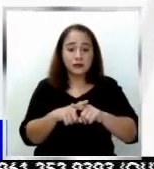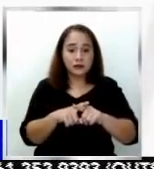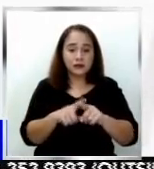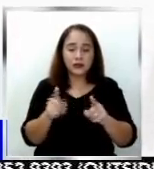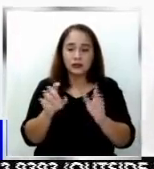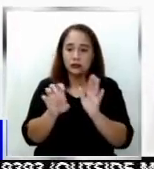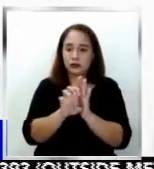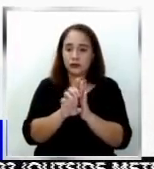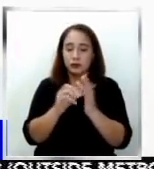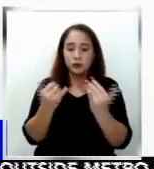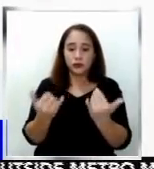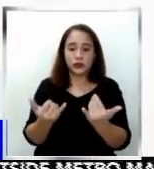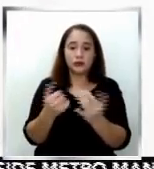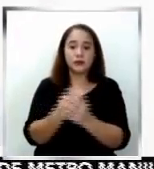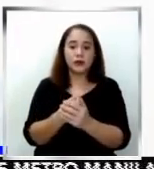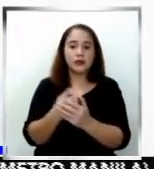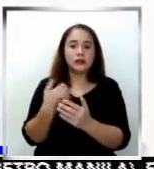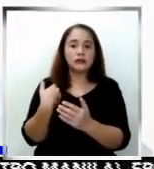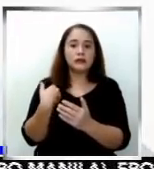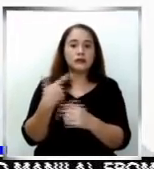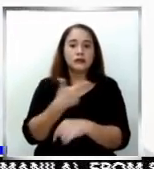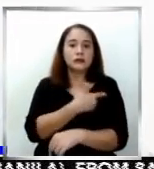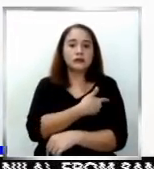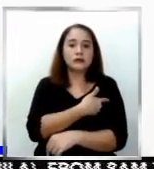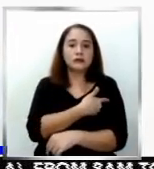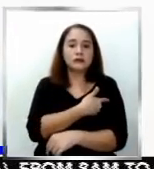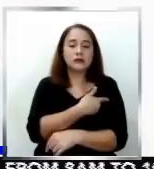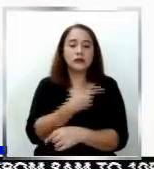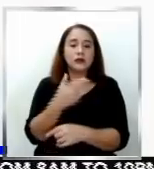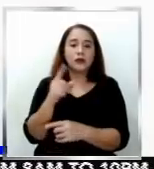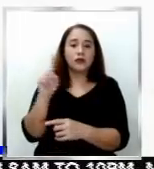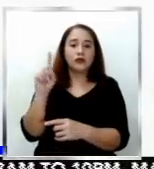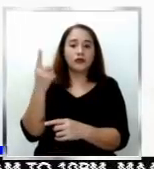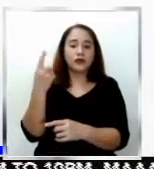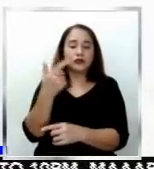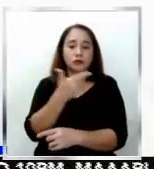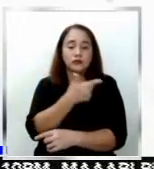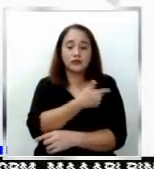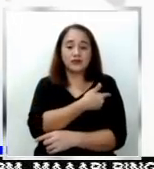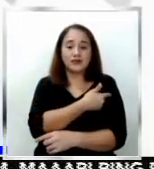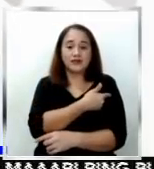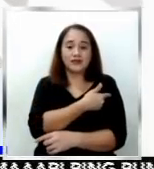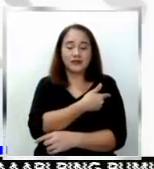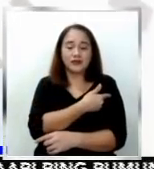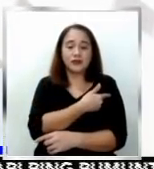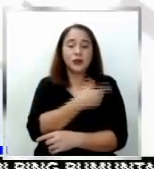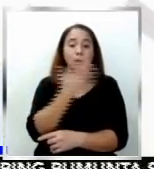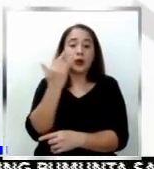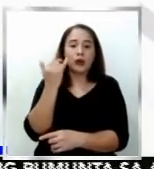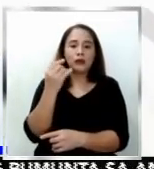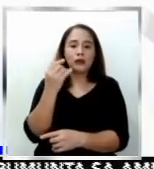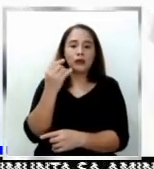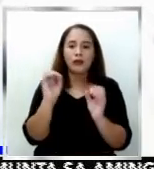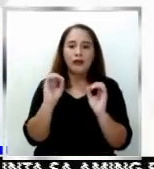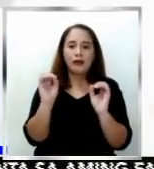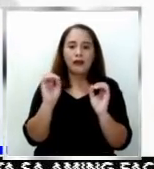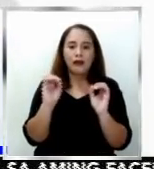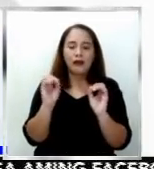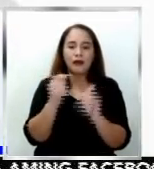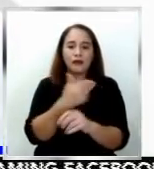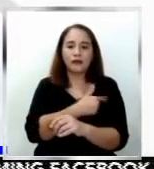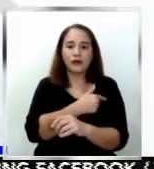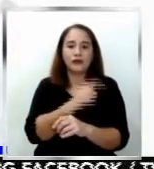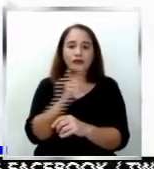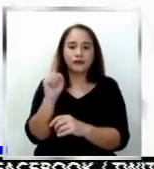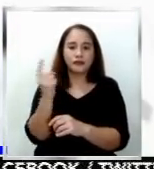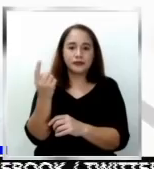today, hindi kami nagbakuna today ng first dose ng bakuna because wala na kaming pambakuna ng first dose.